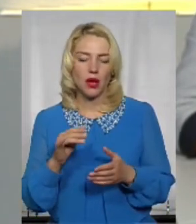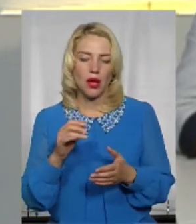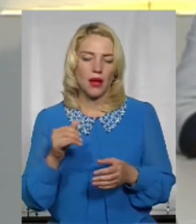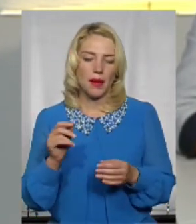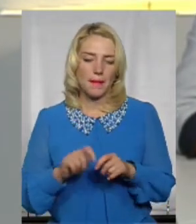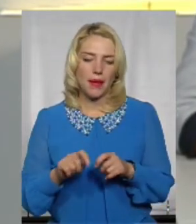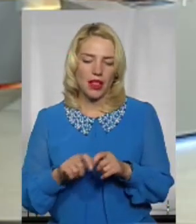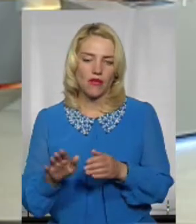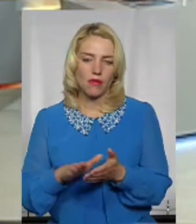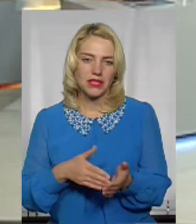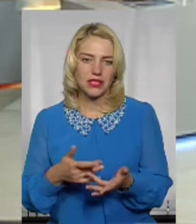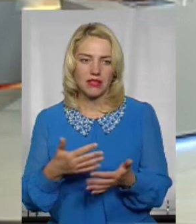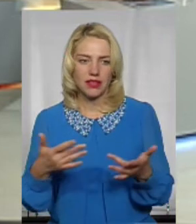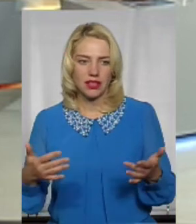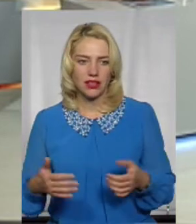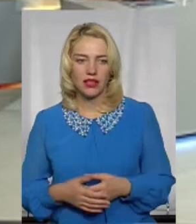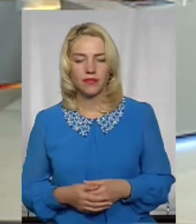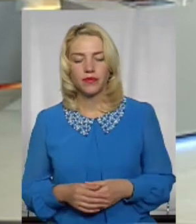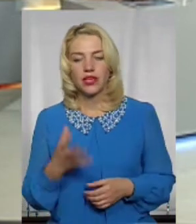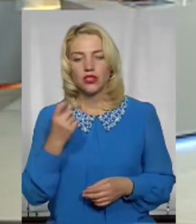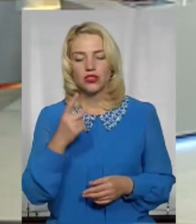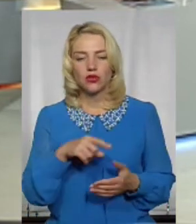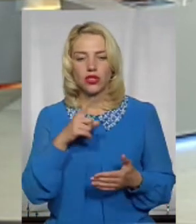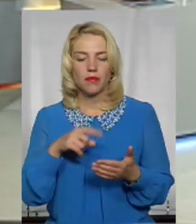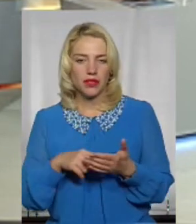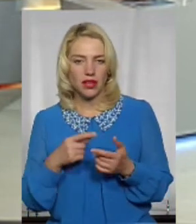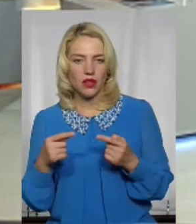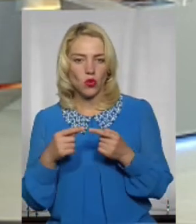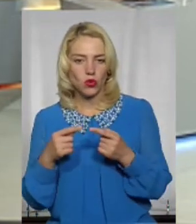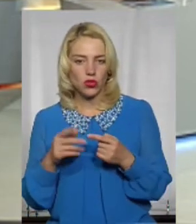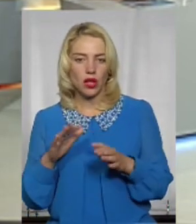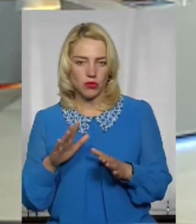ще буквально одне уточнююче від мене питання, і вам, шановні експерти, було надано слово.